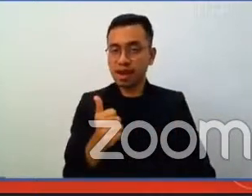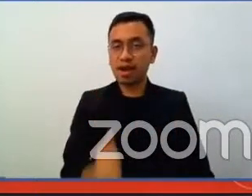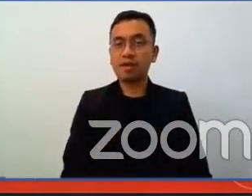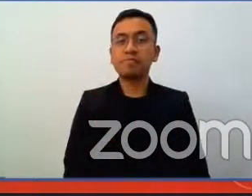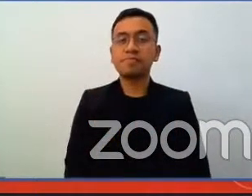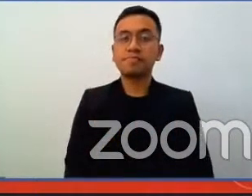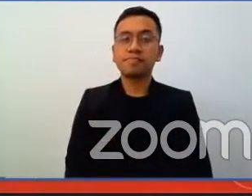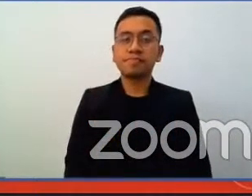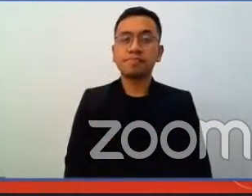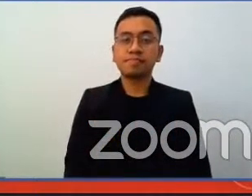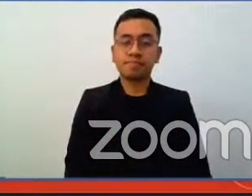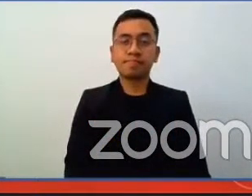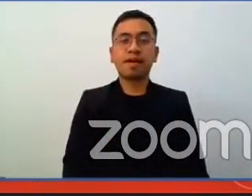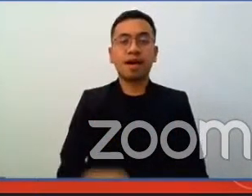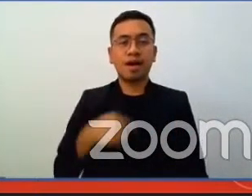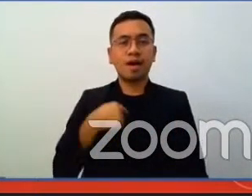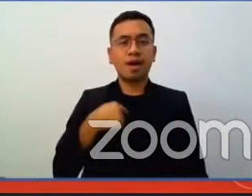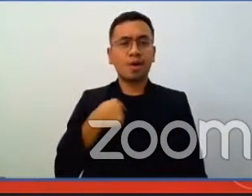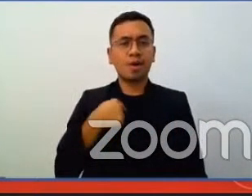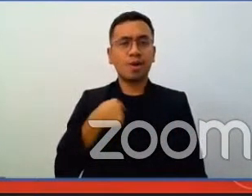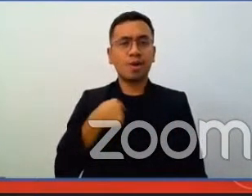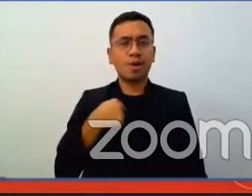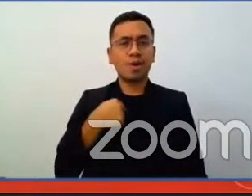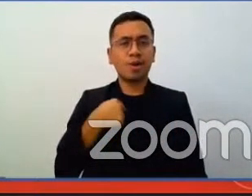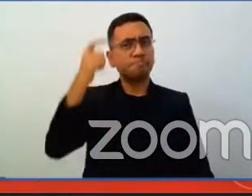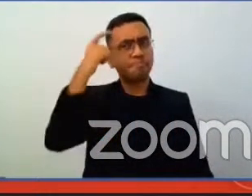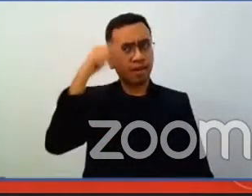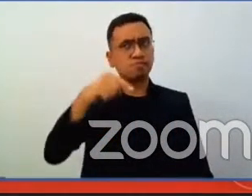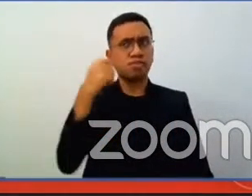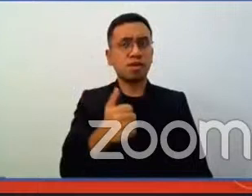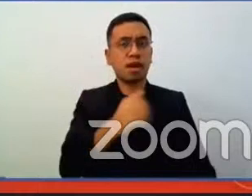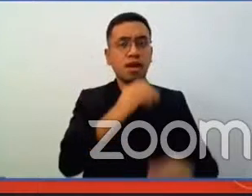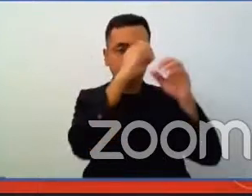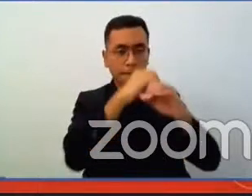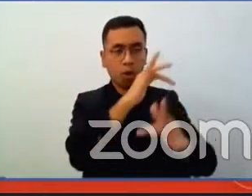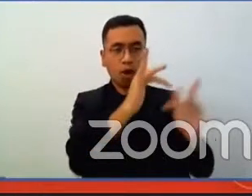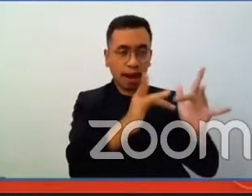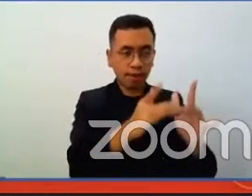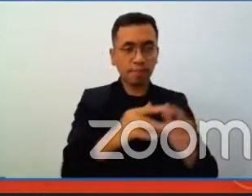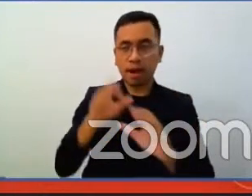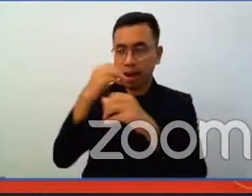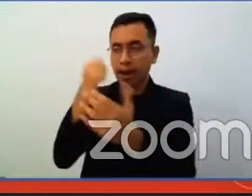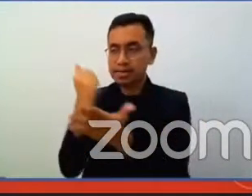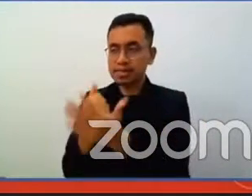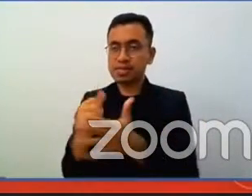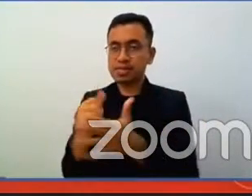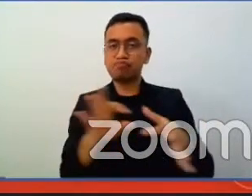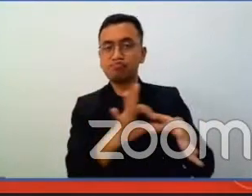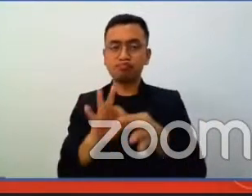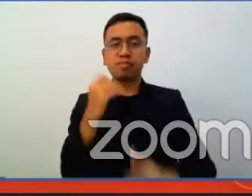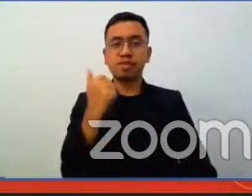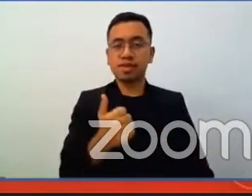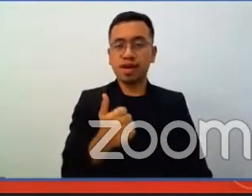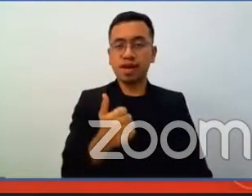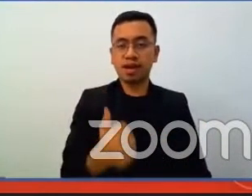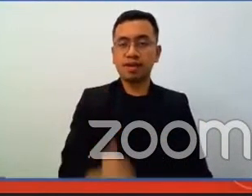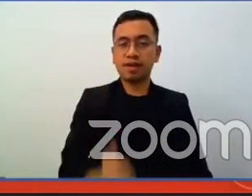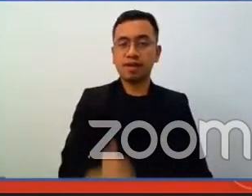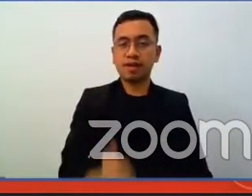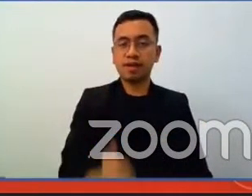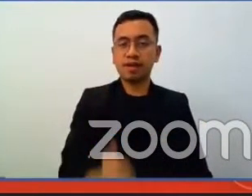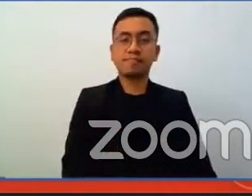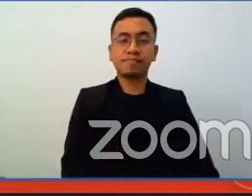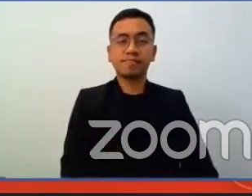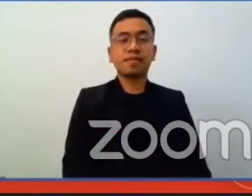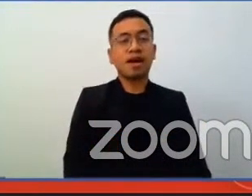dengan adanya industri 4.0 sangat sangat mungkin terjadi ke depan, di mana anak di kita menggunakan virtual